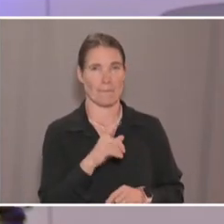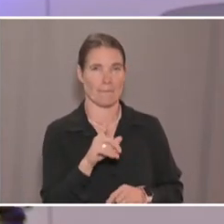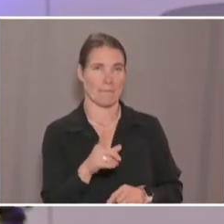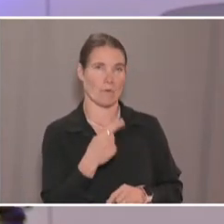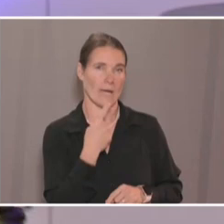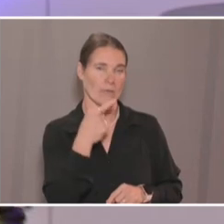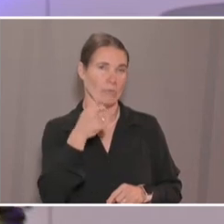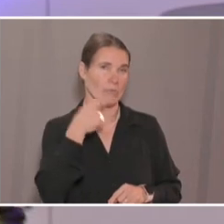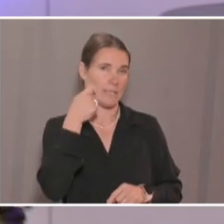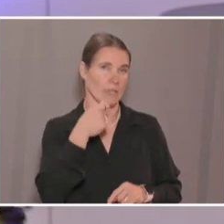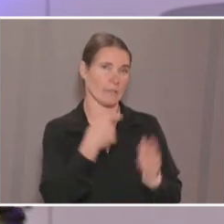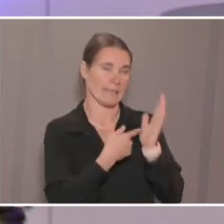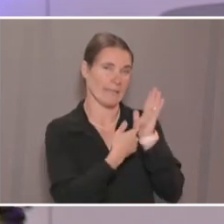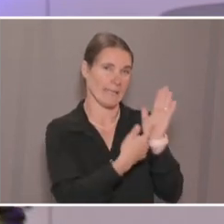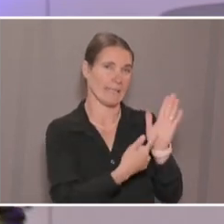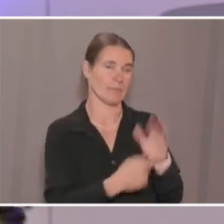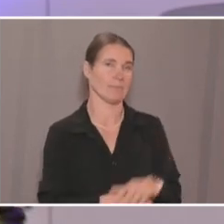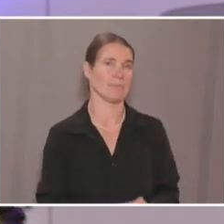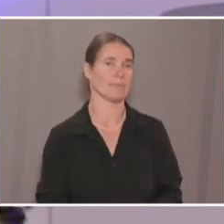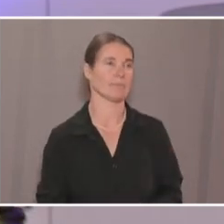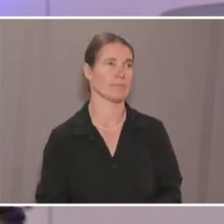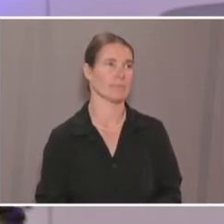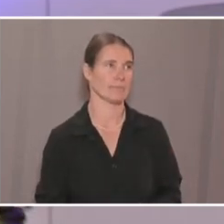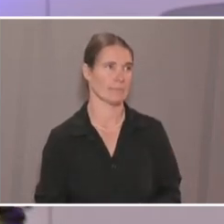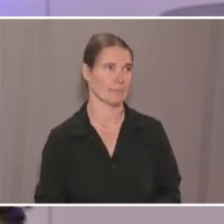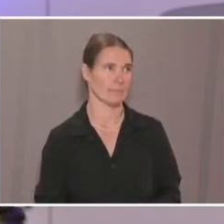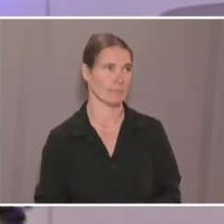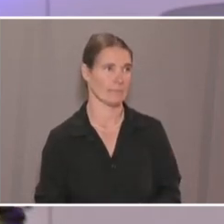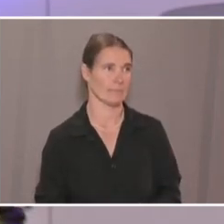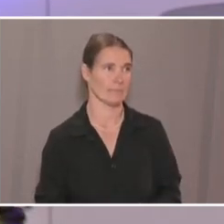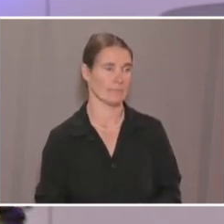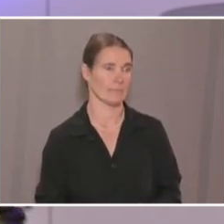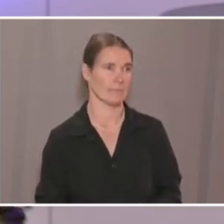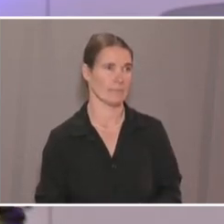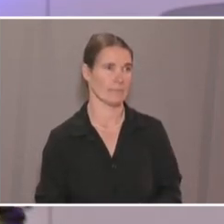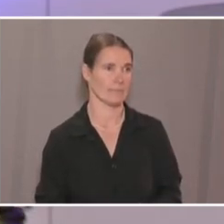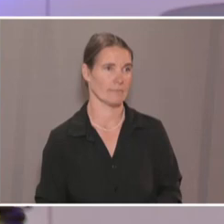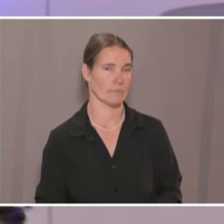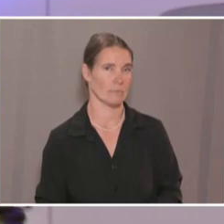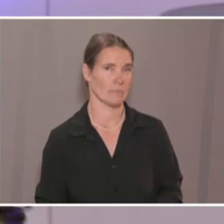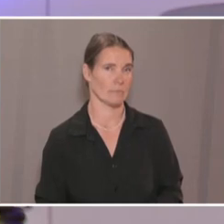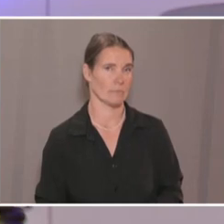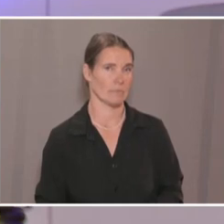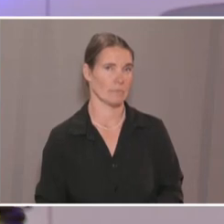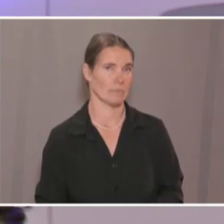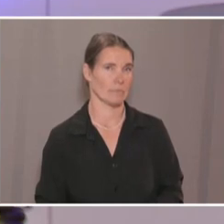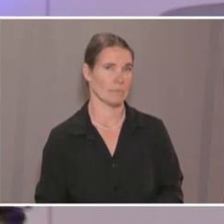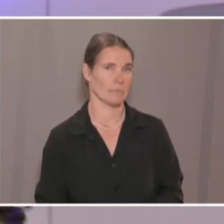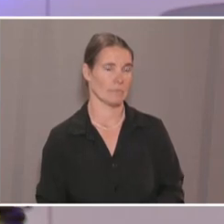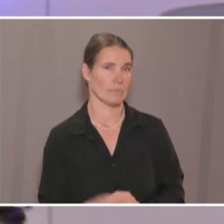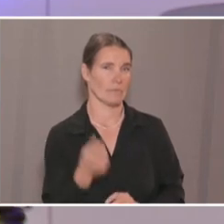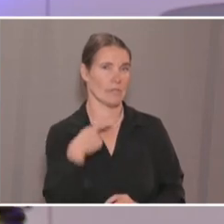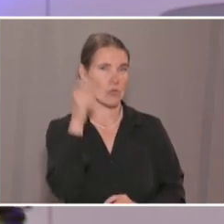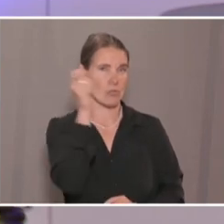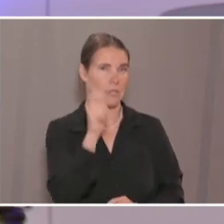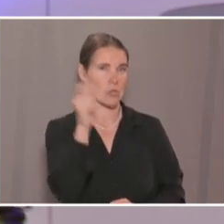ein Video zu zeigen. Gleich zu Beginn unserer Planung hat, als wir versucht haben, eben unsere Lehrenden und Studierenden